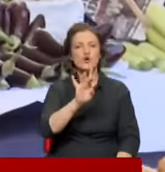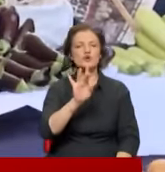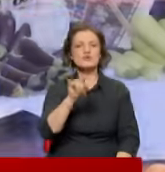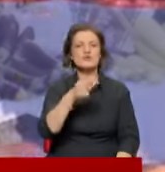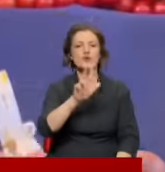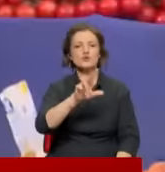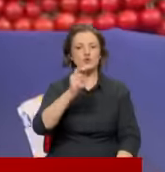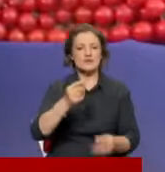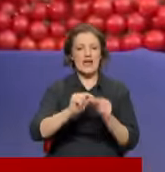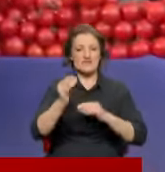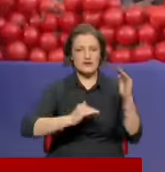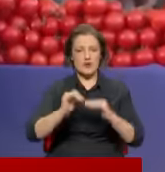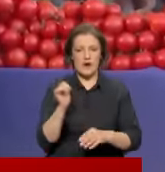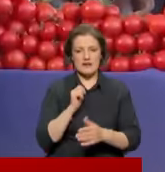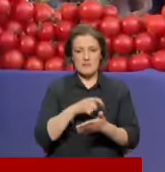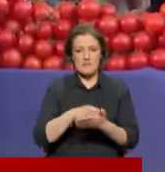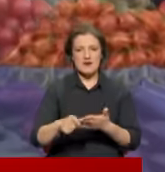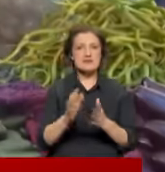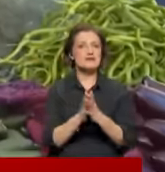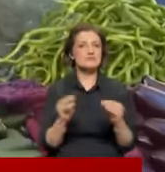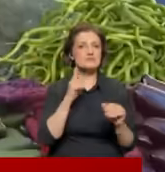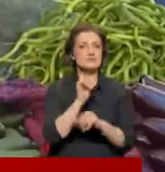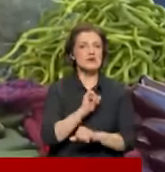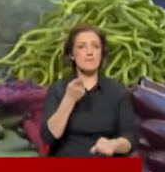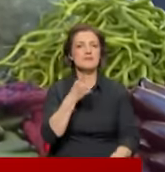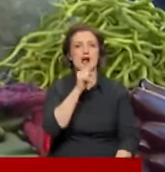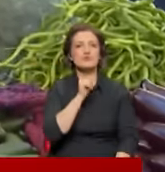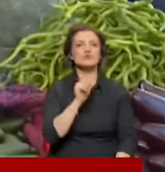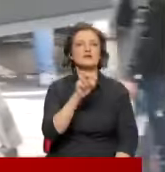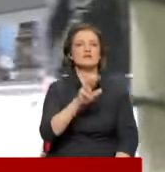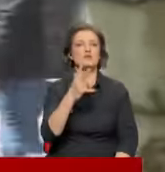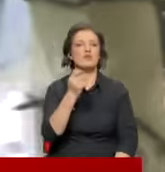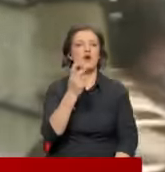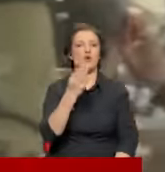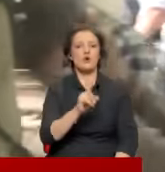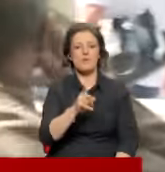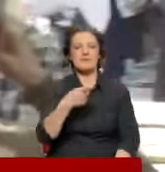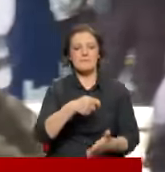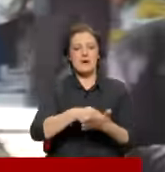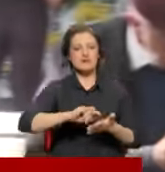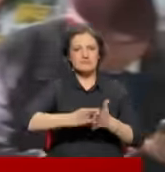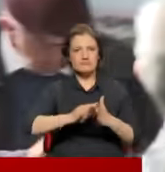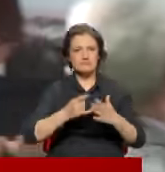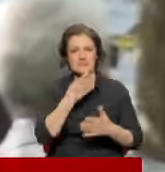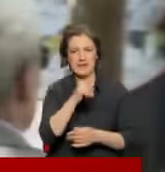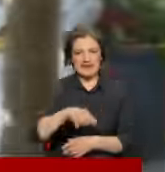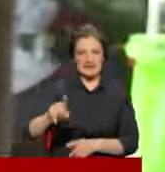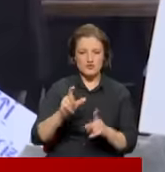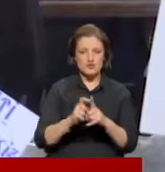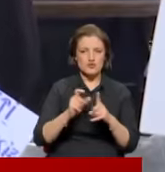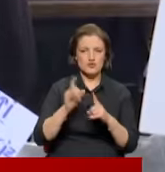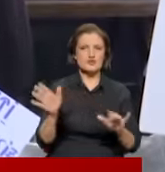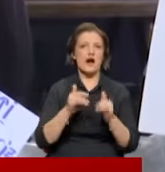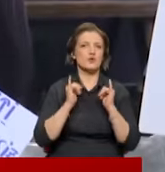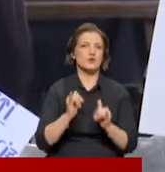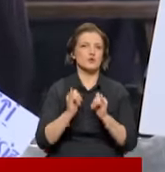%14,39'luk enflasyonla asgari ücretlinin kaybı 1683 lira oldu. 10 bin lira maaşla geçinmeye çalışan emeklinin durumu